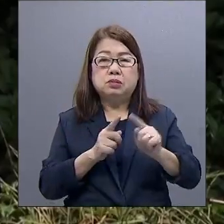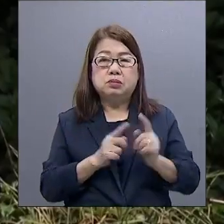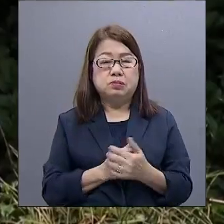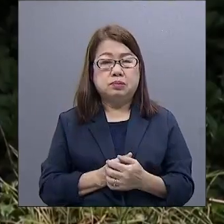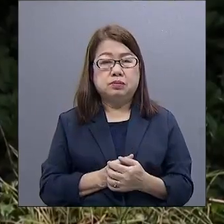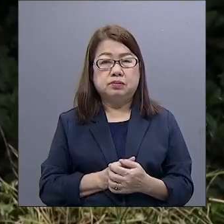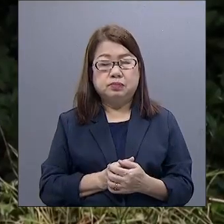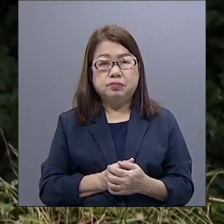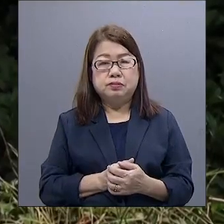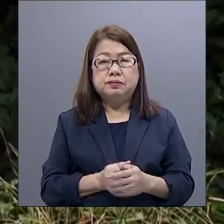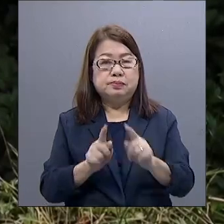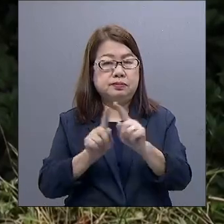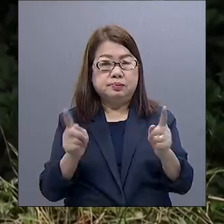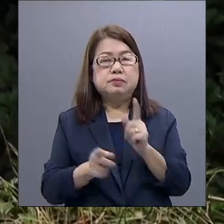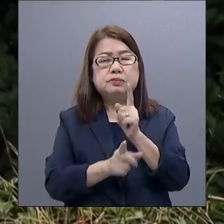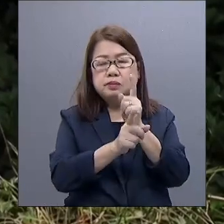xis specific